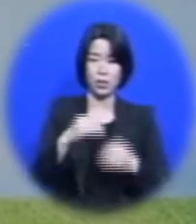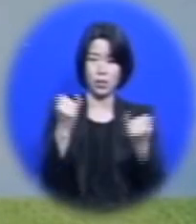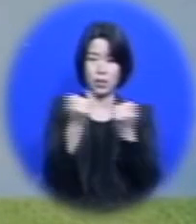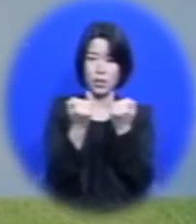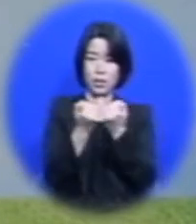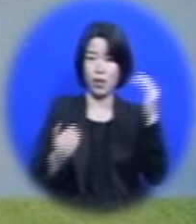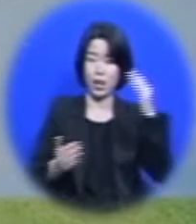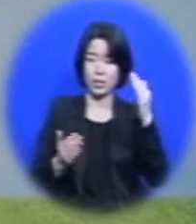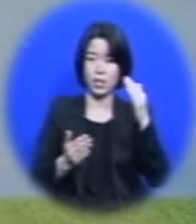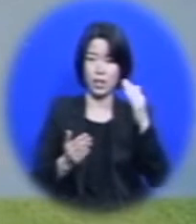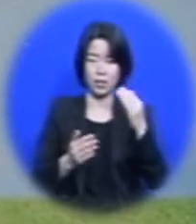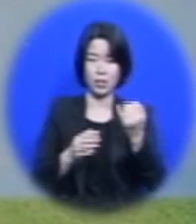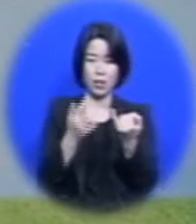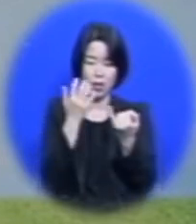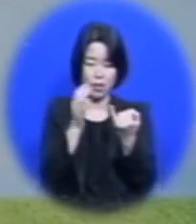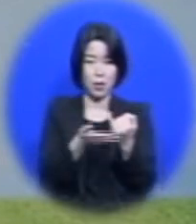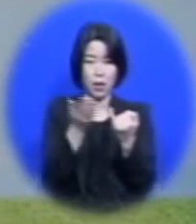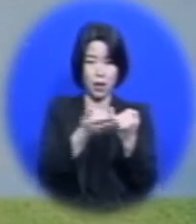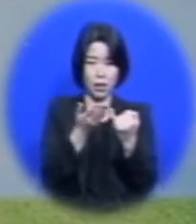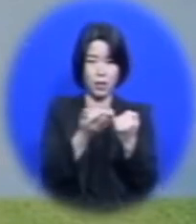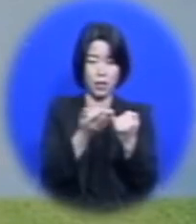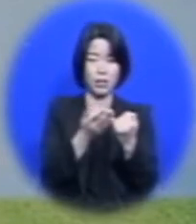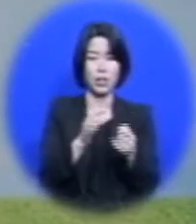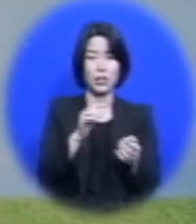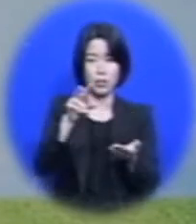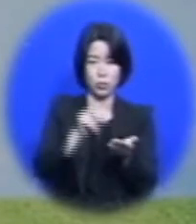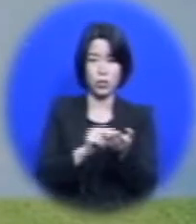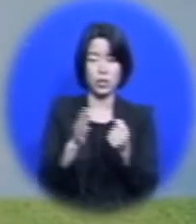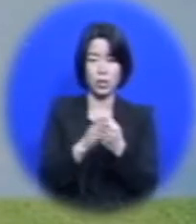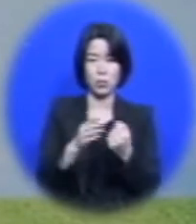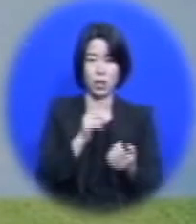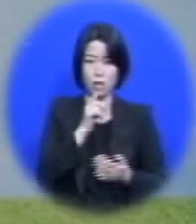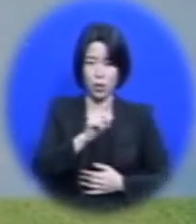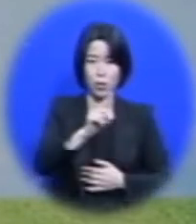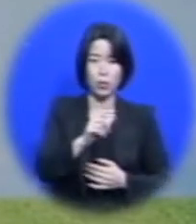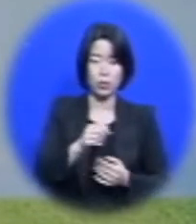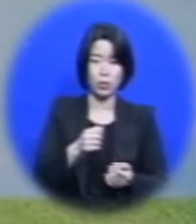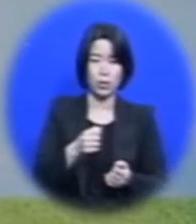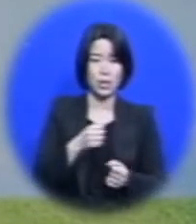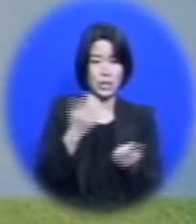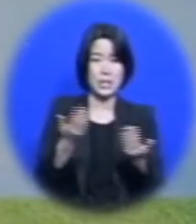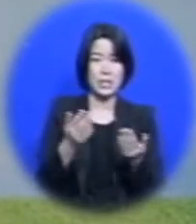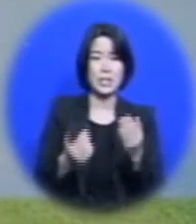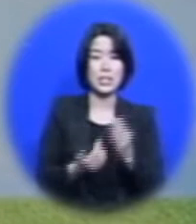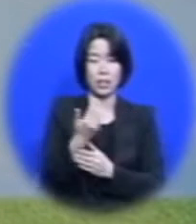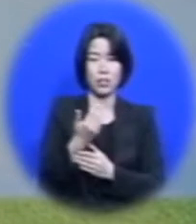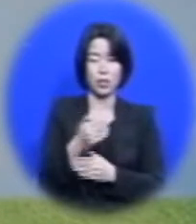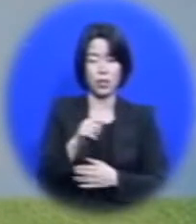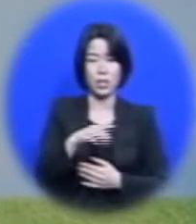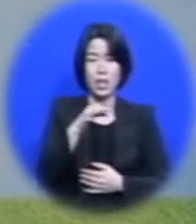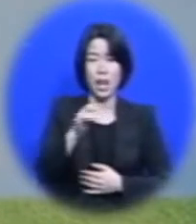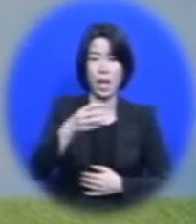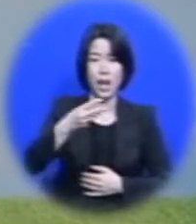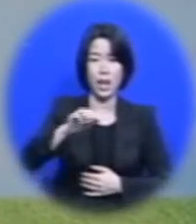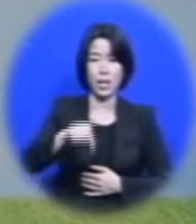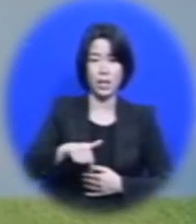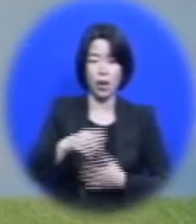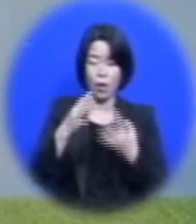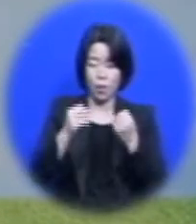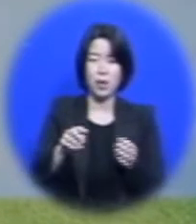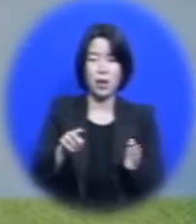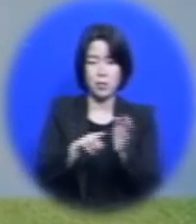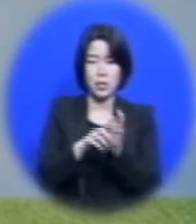여학생을 성추행을 했다고 하는 그런 문제로 고소를 당하는 일이 생겼습니다. 이 에릭이 얼마나 믿음이